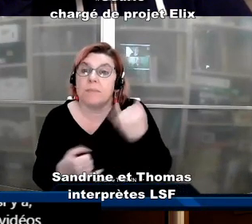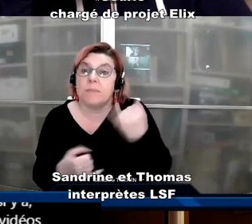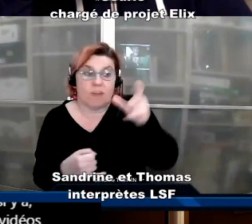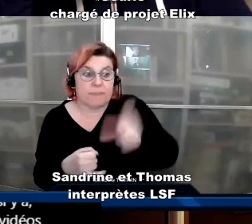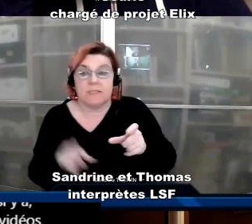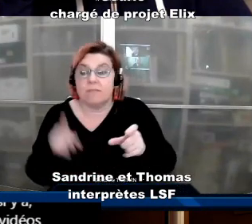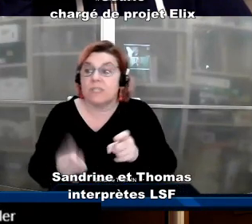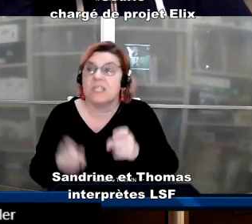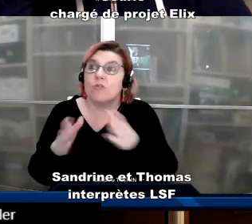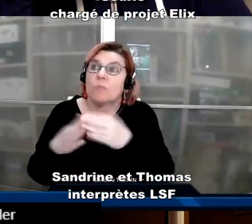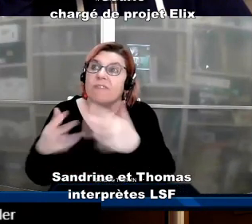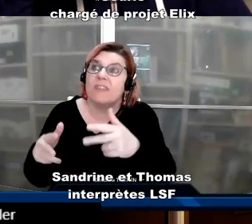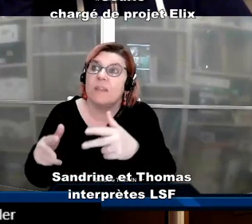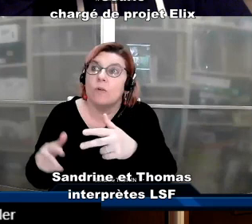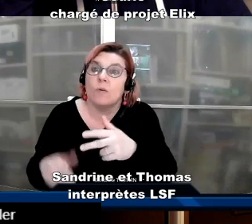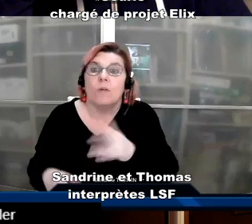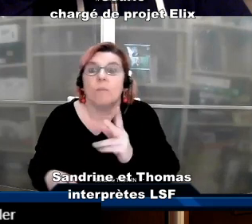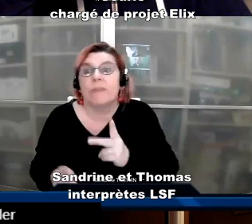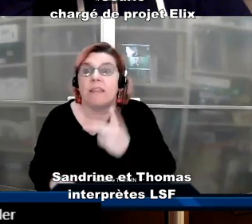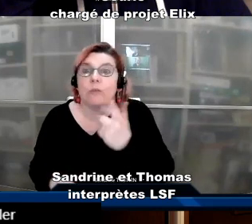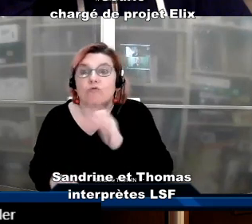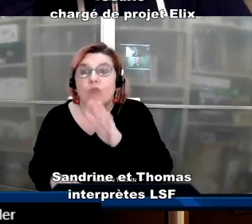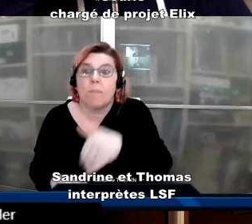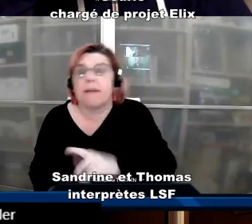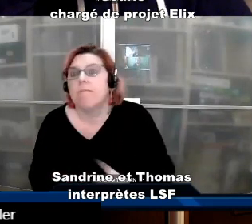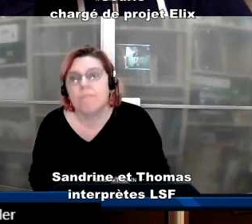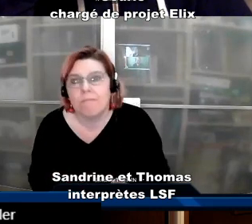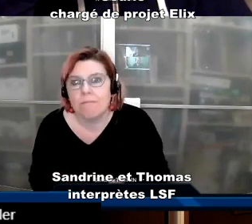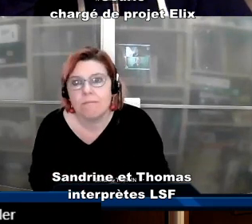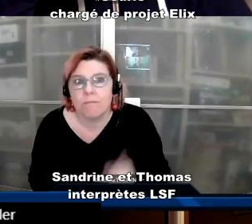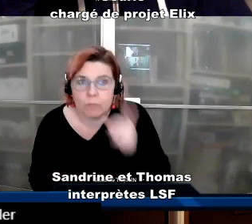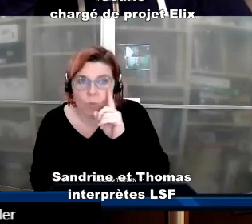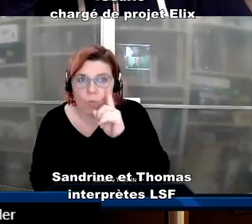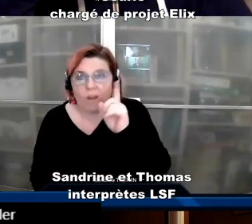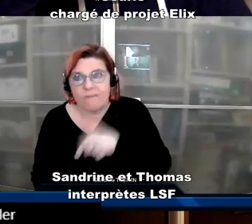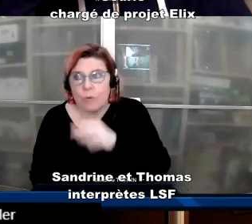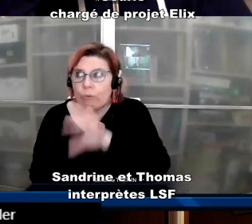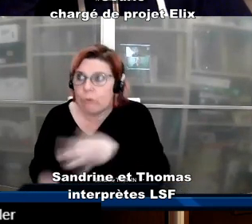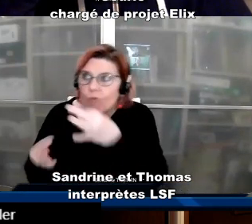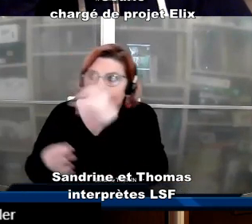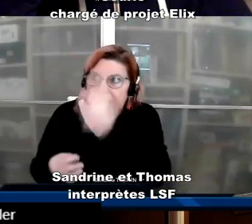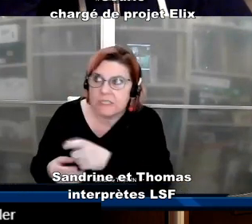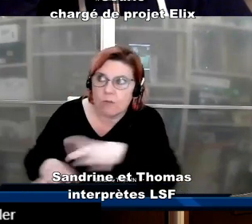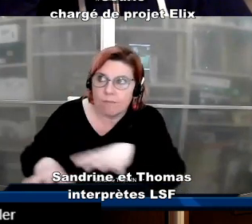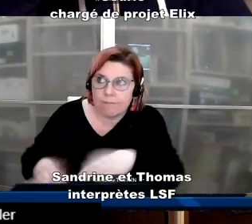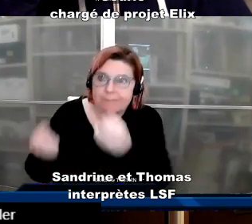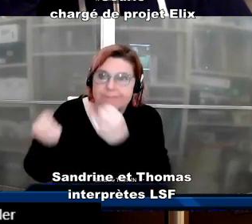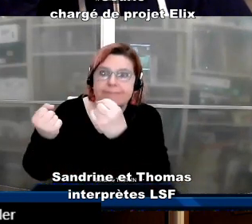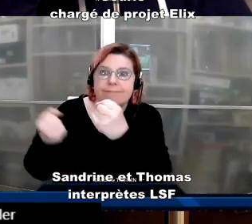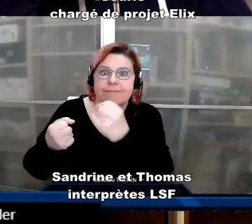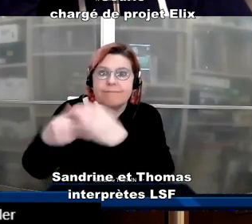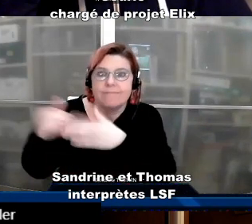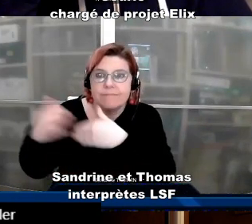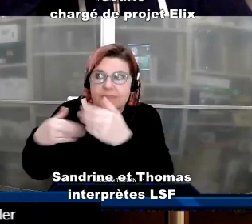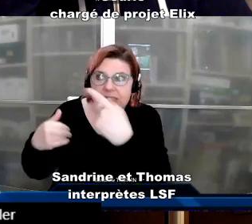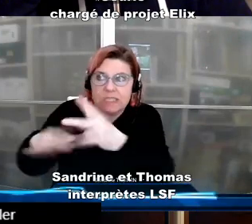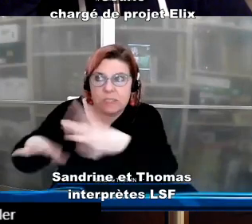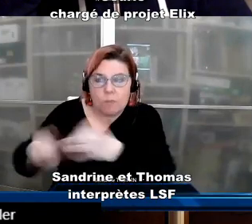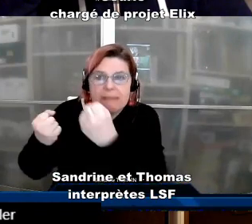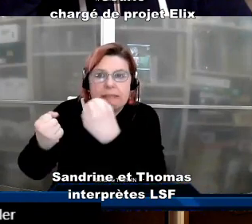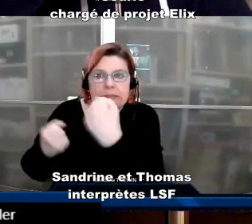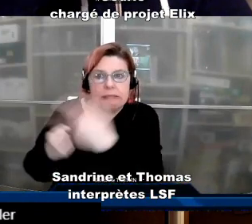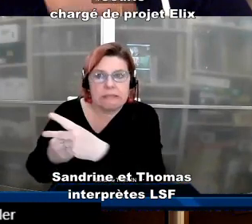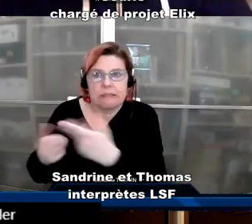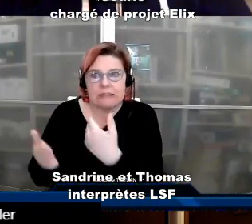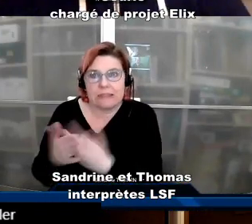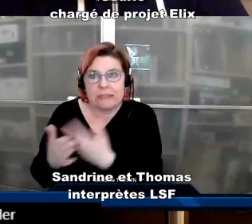deux jours après, la vidéo, elle n'y est peut-être pas parce qu'il va falloir aller chercher la personne dont c'est le domaine de compétence,